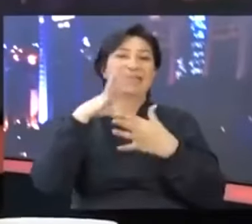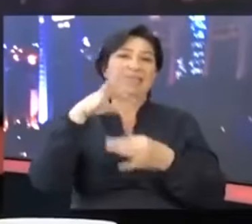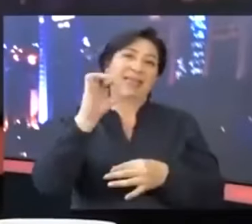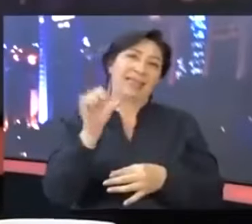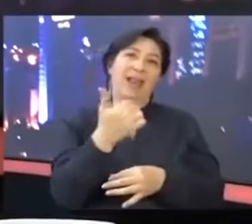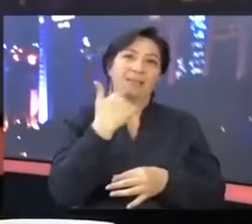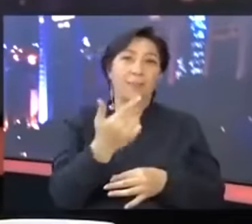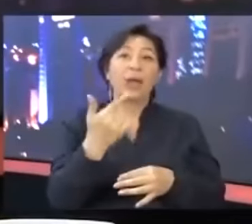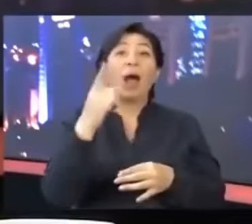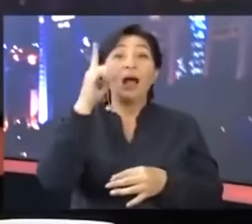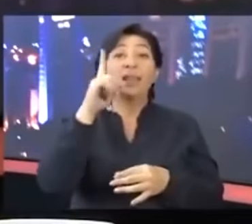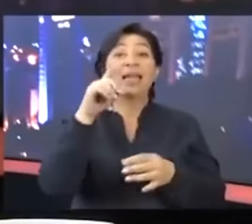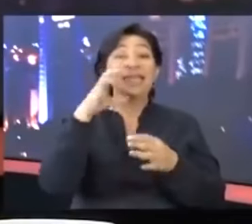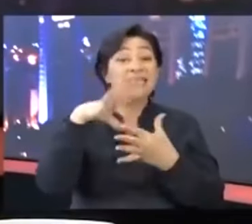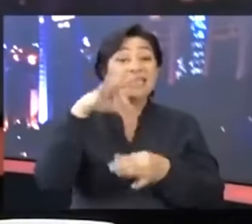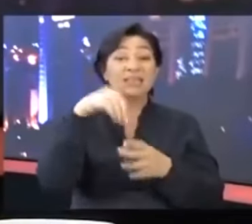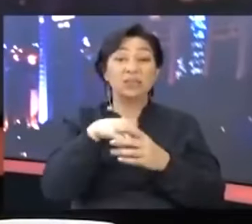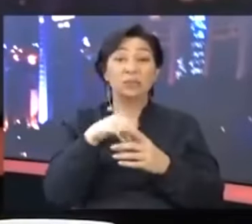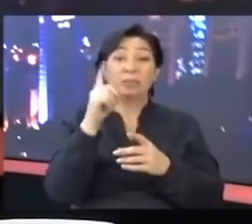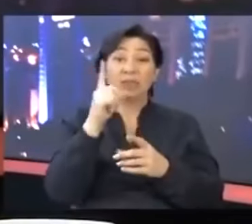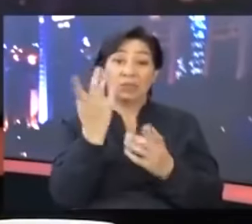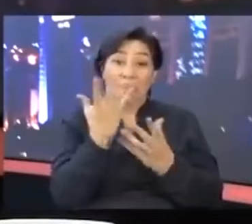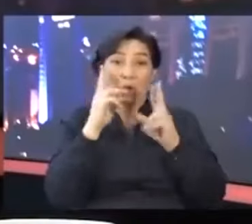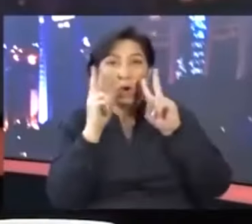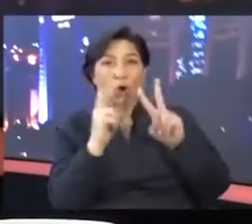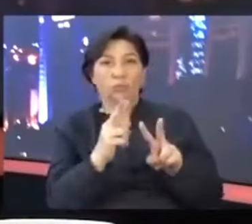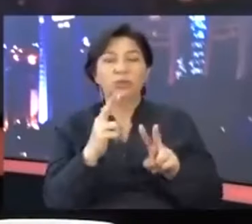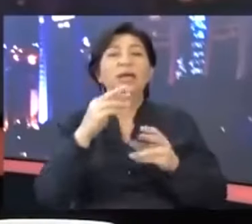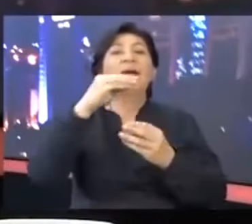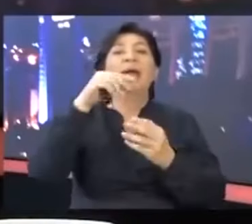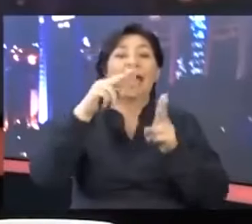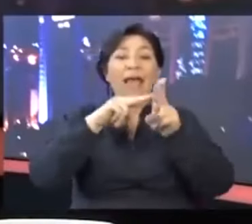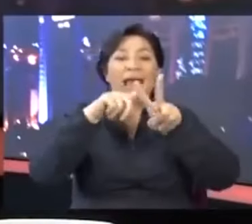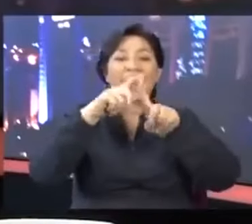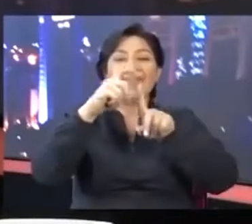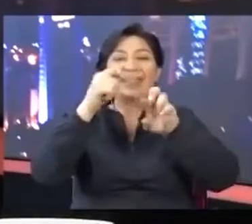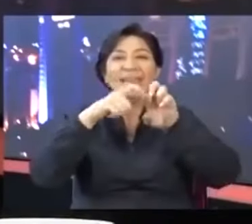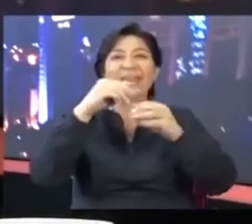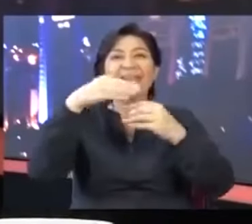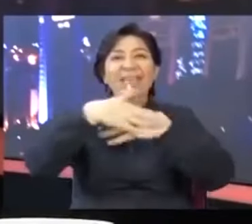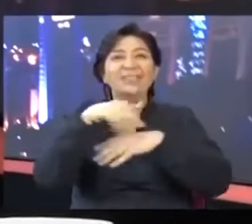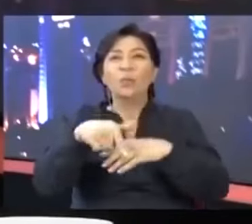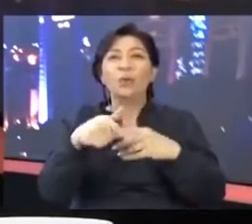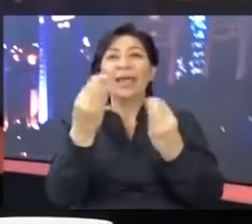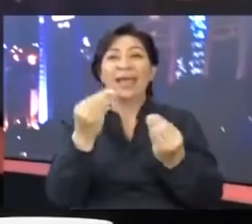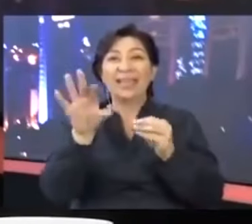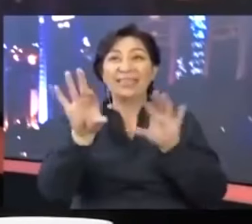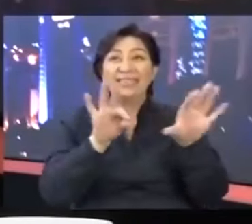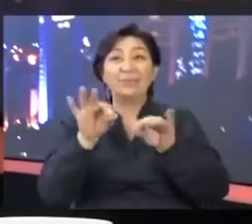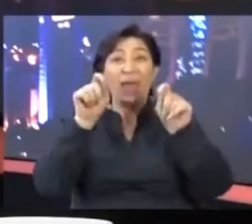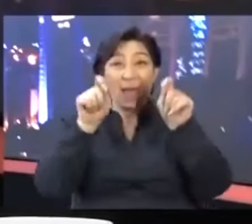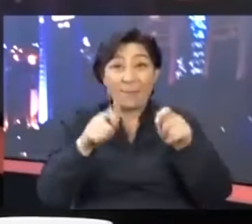kılan bir şey Allah insan için böyle bir durum öngörmüş Kadir Gecesi de işte burada bizim iyi seçimleri